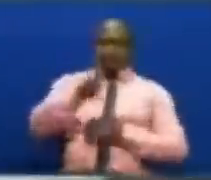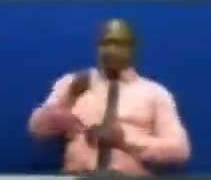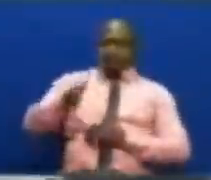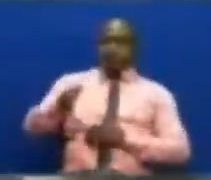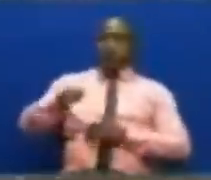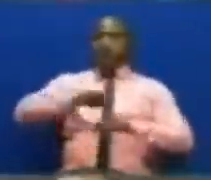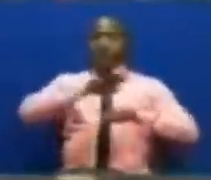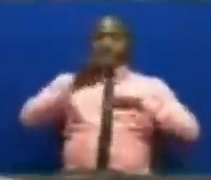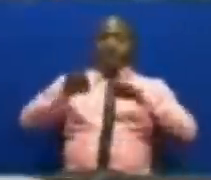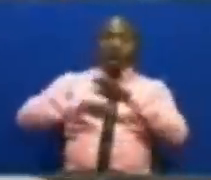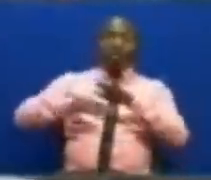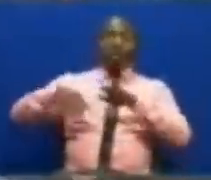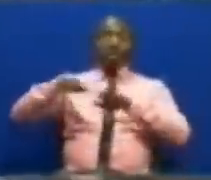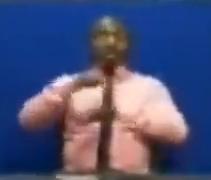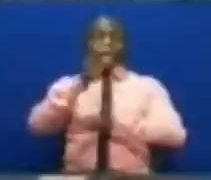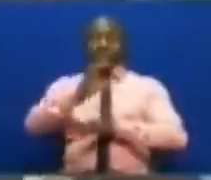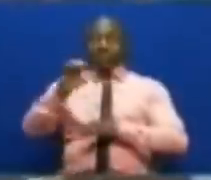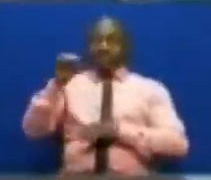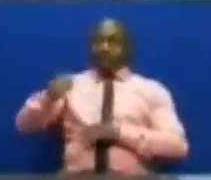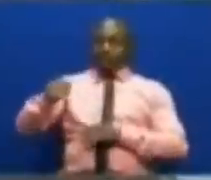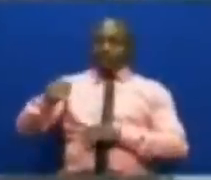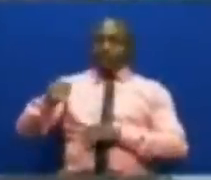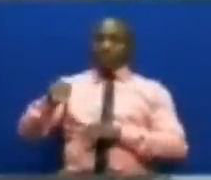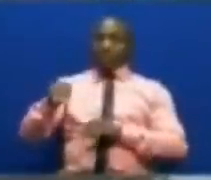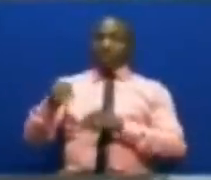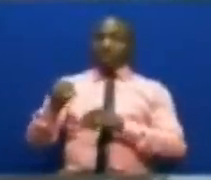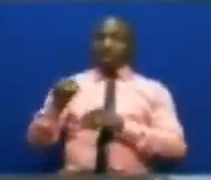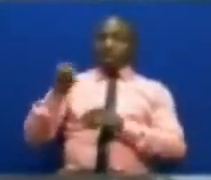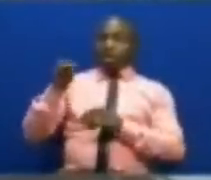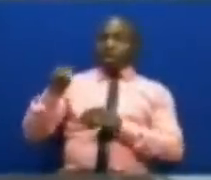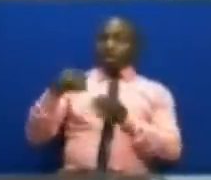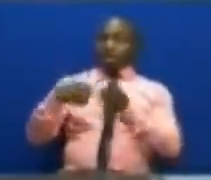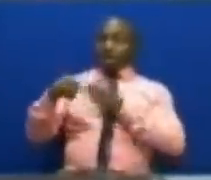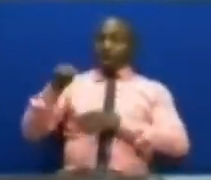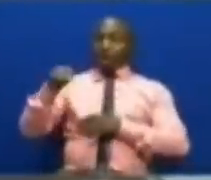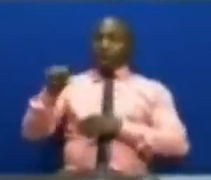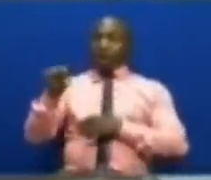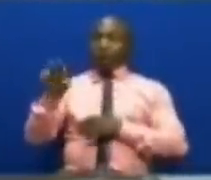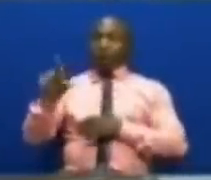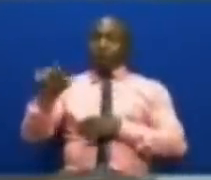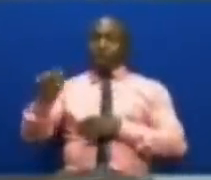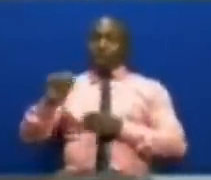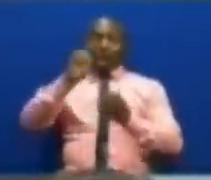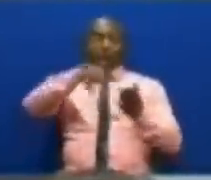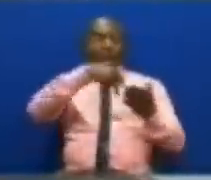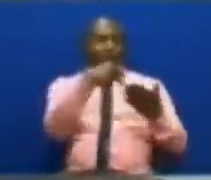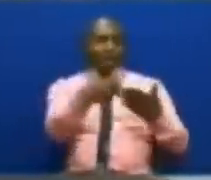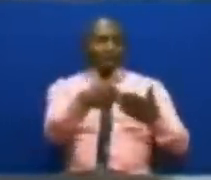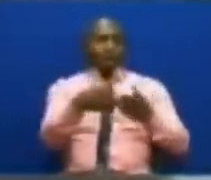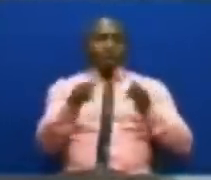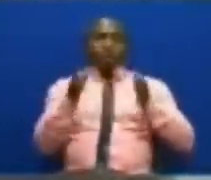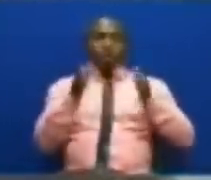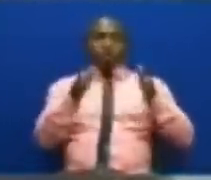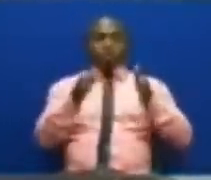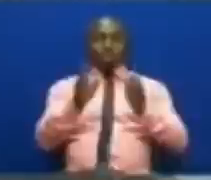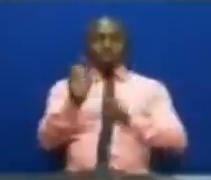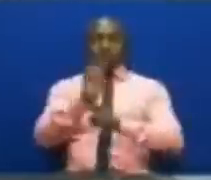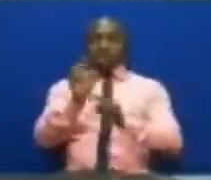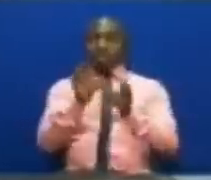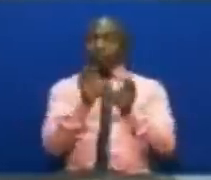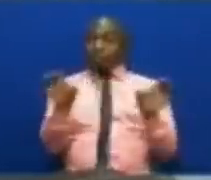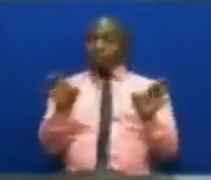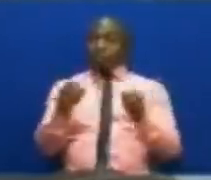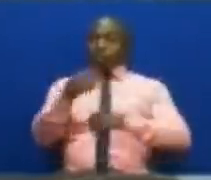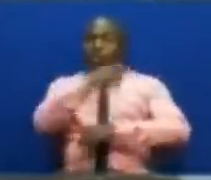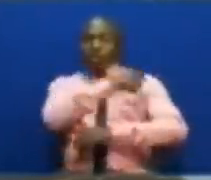CCM Tanzania Bara Philip Mangula, ambaye amelazwa katika chumba cha uangalizi maalum katika hospitali ya taifa Muhimbili.